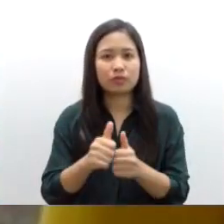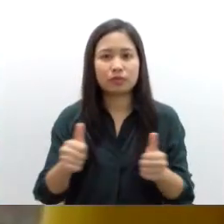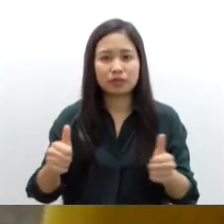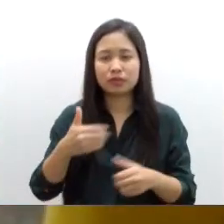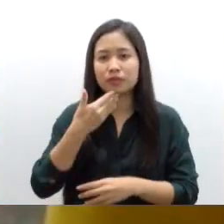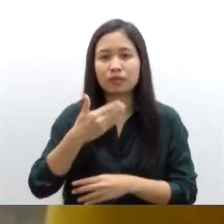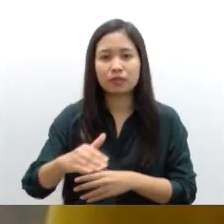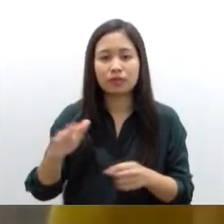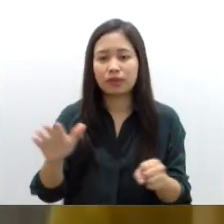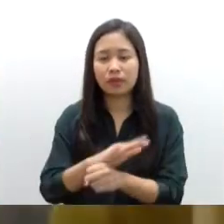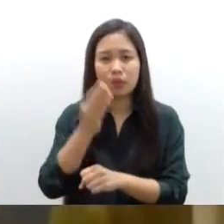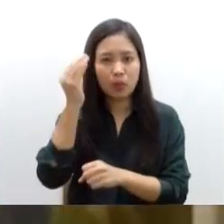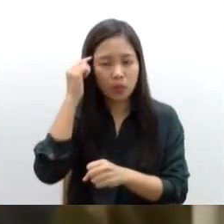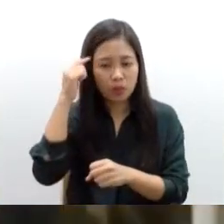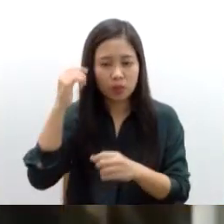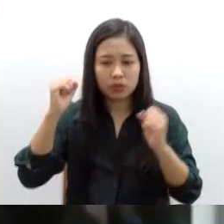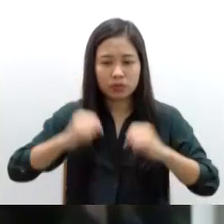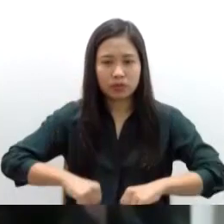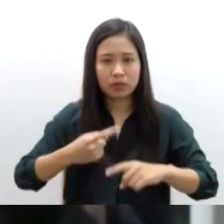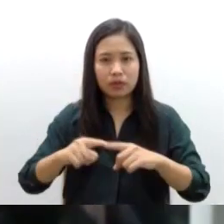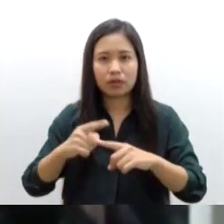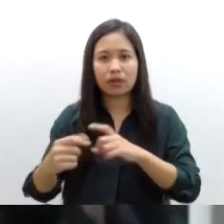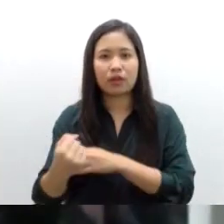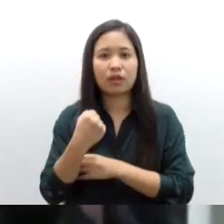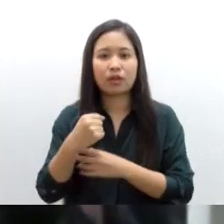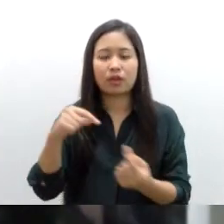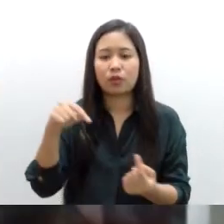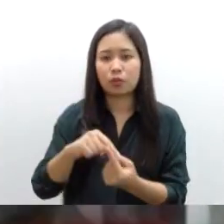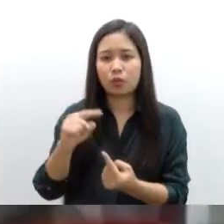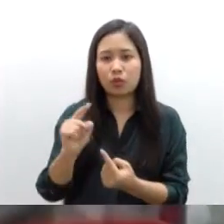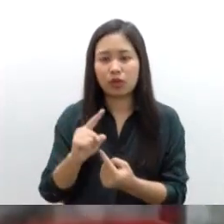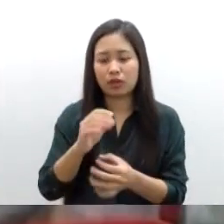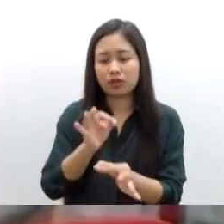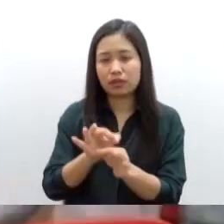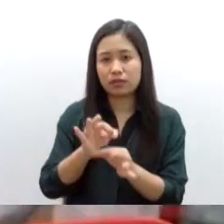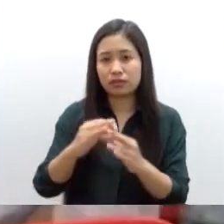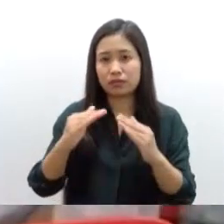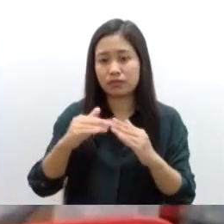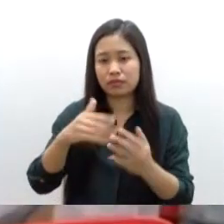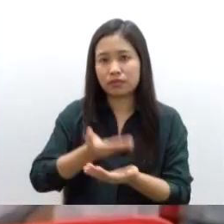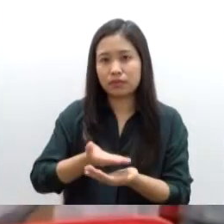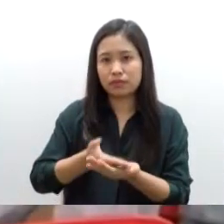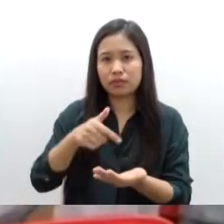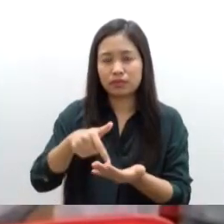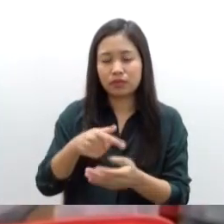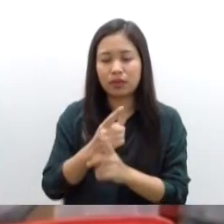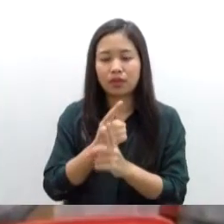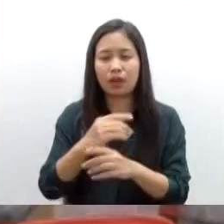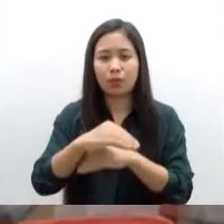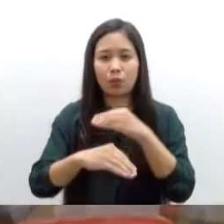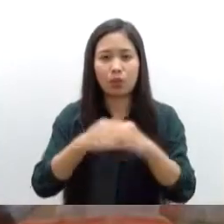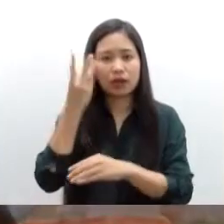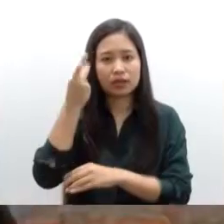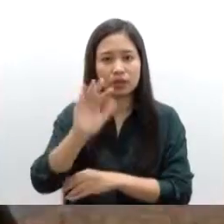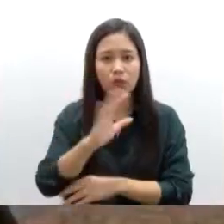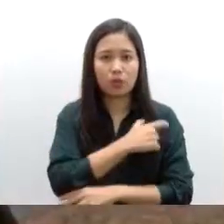เปี่ยมไปด้วยความรู้ความสามารถและแข็งแกร่งในรูปแบบของสหกรณ์ตามหลักโครงการเมืองสหกรณ์อันเนื่องมาจากพระ